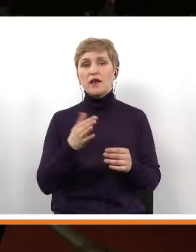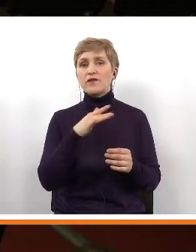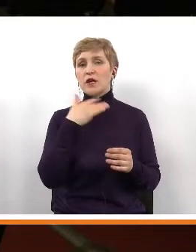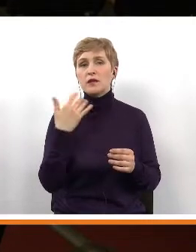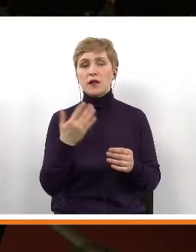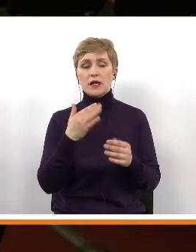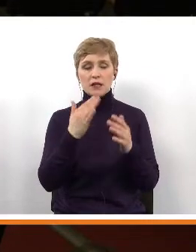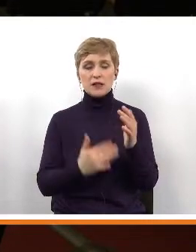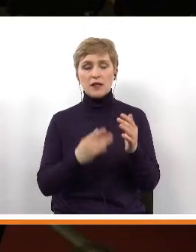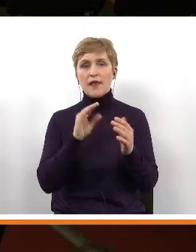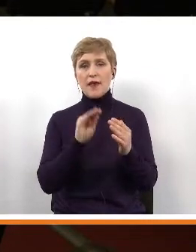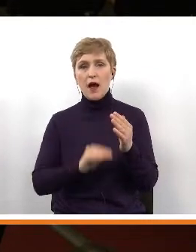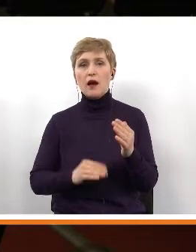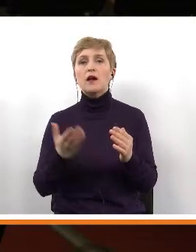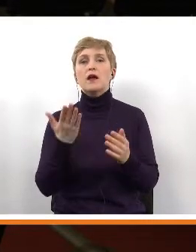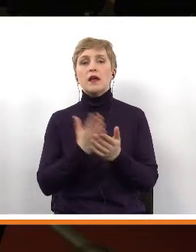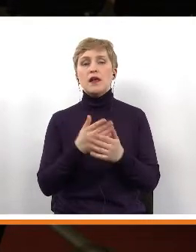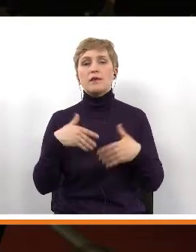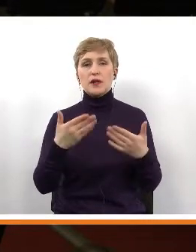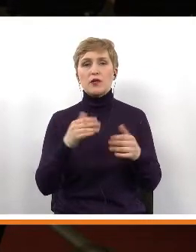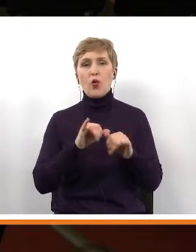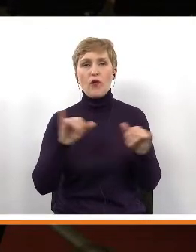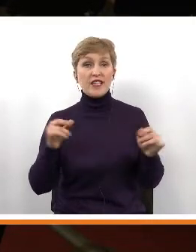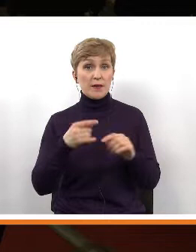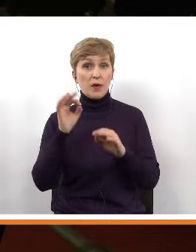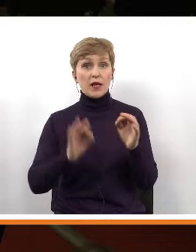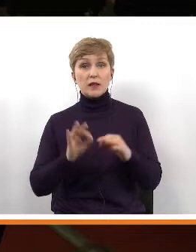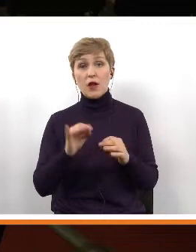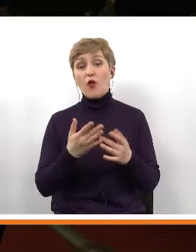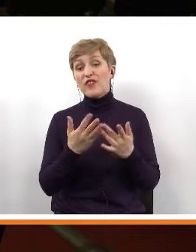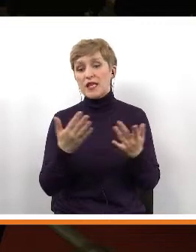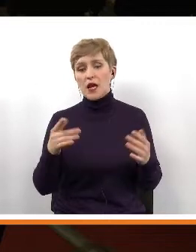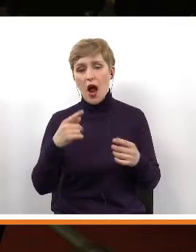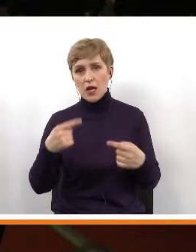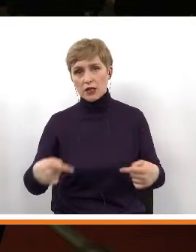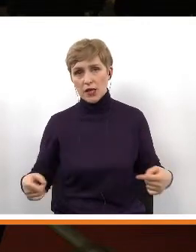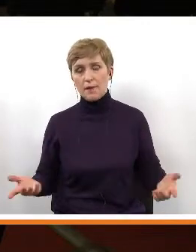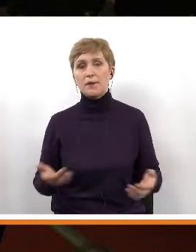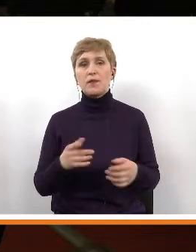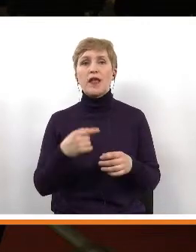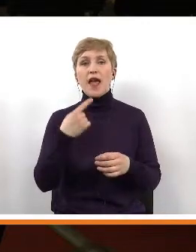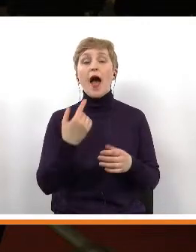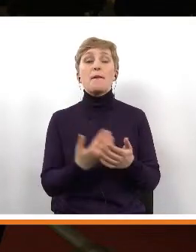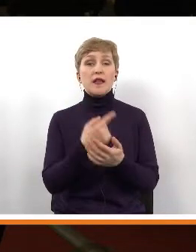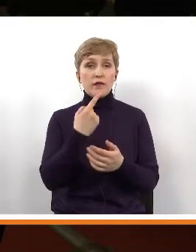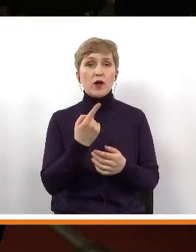там есть предложение по увеличению этого процента, он везде разный, опять же говорю, так как